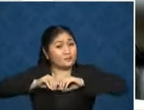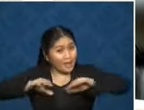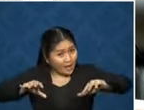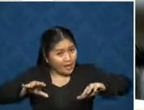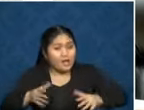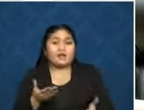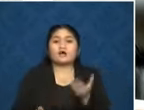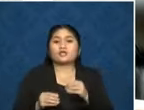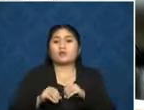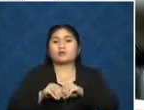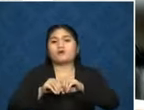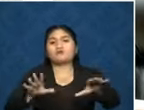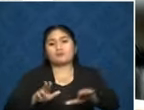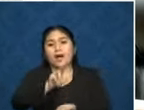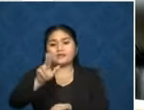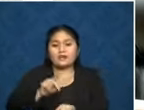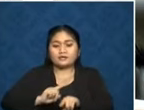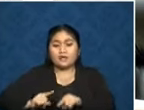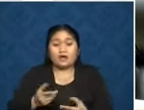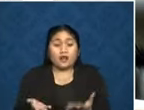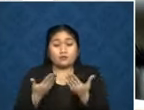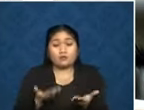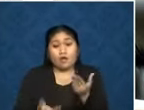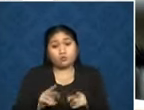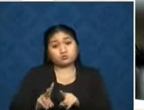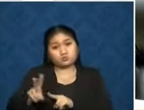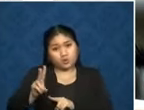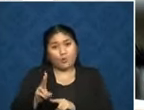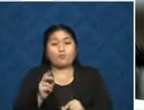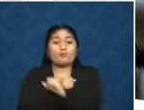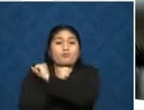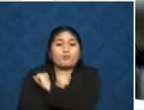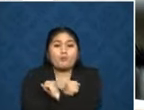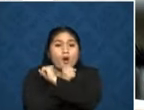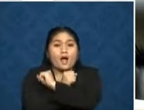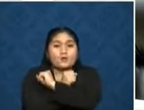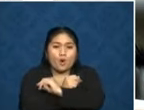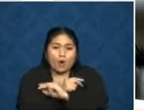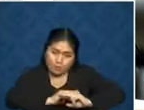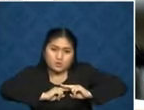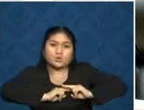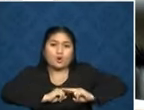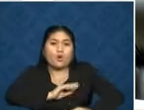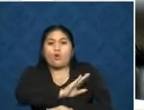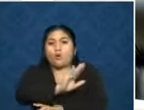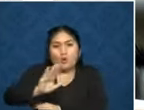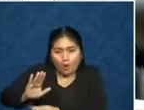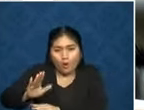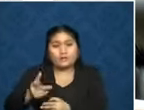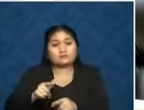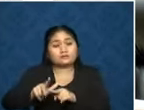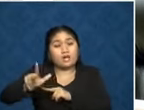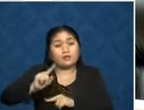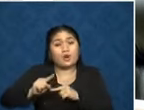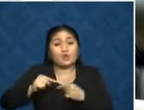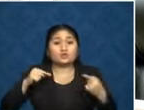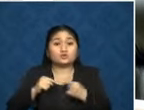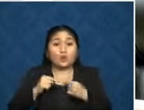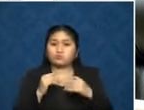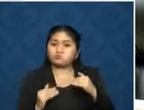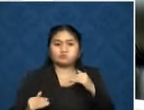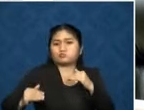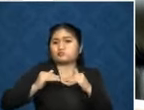ปล่อยใช้นะครับ2ก็คือการป้องกันความเป็นส่วนตัวนะครับของพลเมืองของเขานะครับ3ก็คือเรื่องความเสม